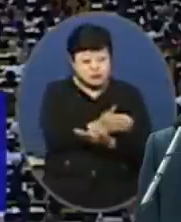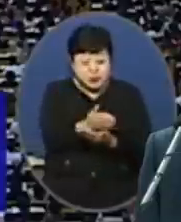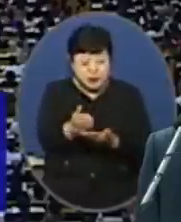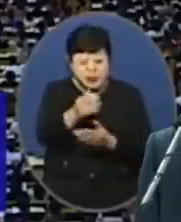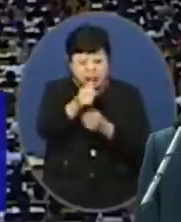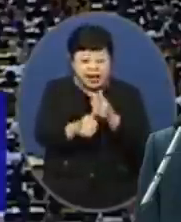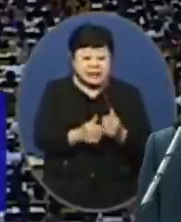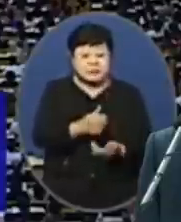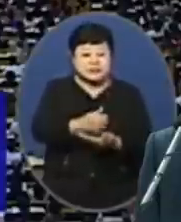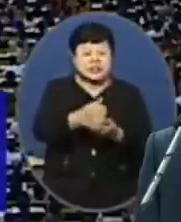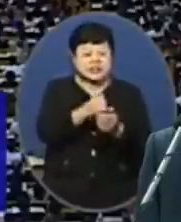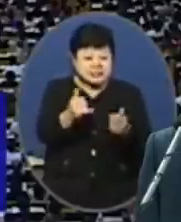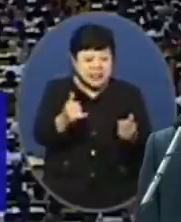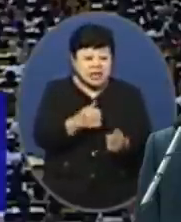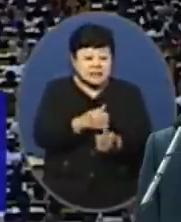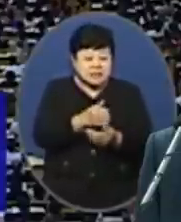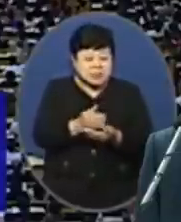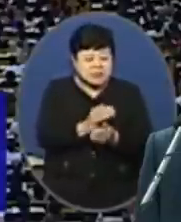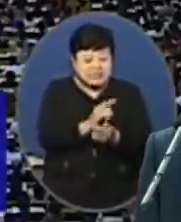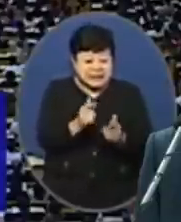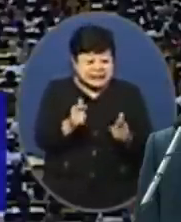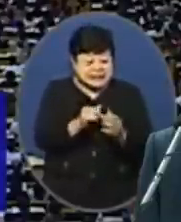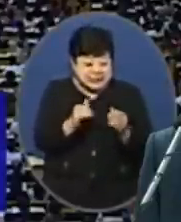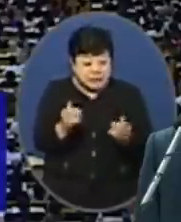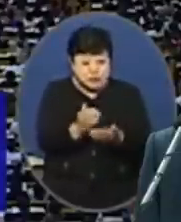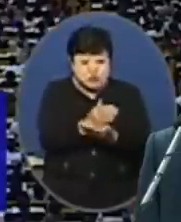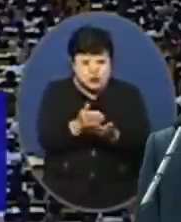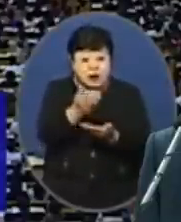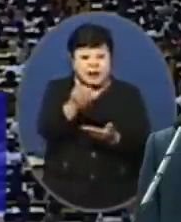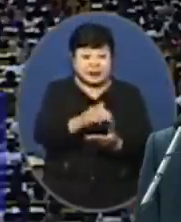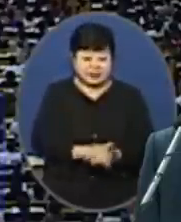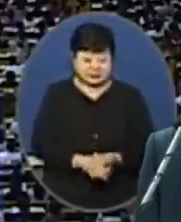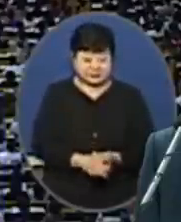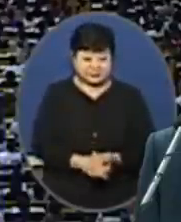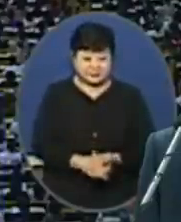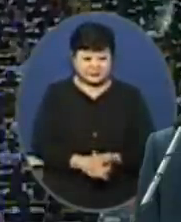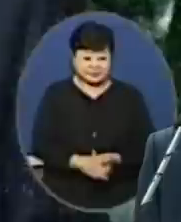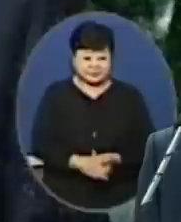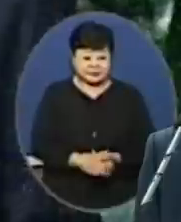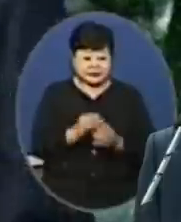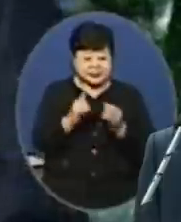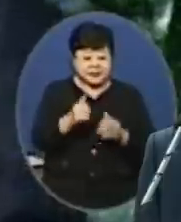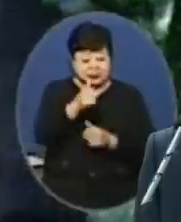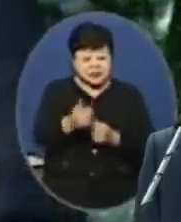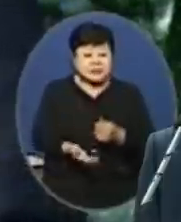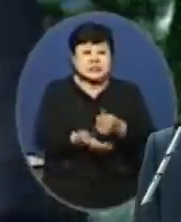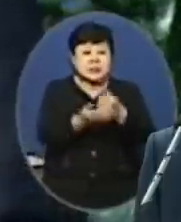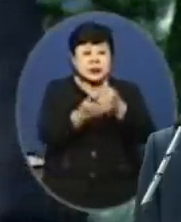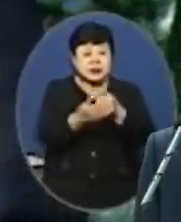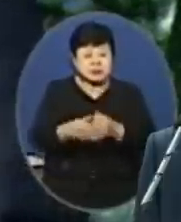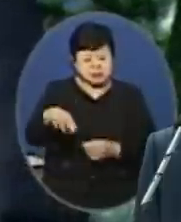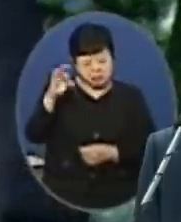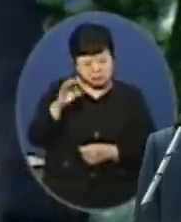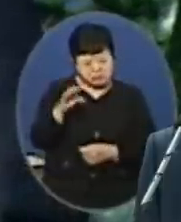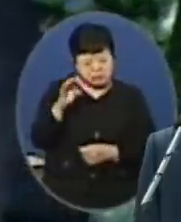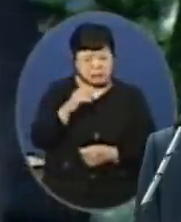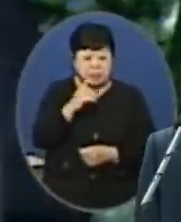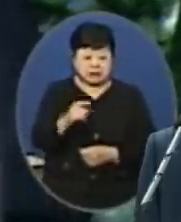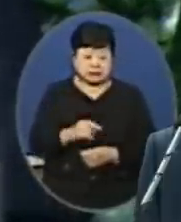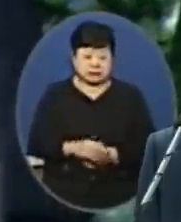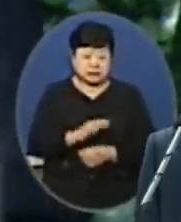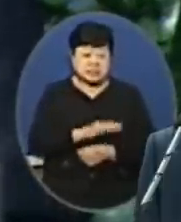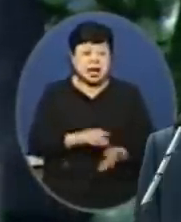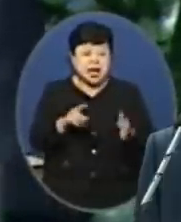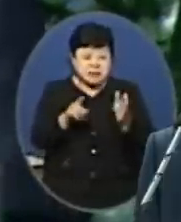분별하고 하나님을 섬기는 자와 섬기지 않은 자를 분별하라. 사람들이 하나님 섬겨도 별 볼 일 없다. 잘